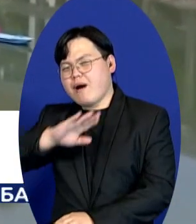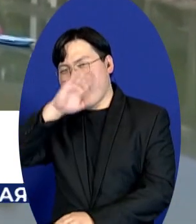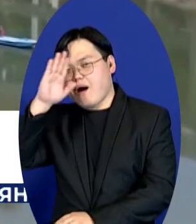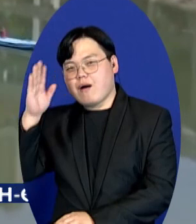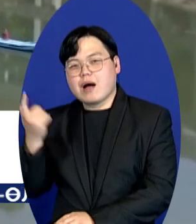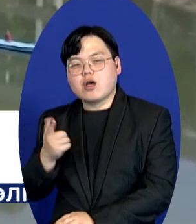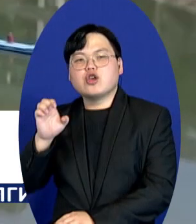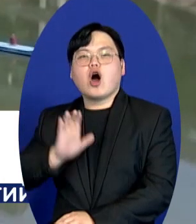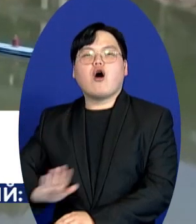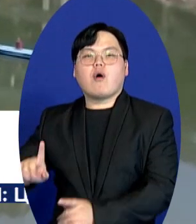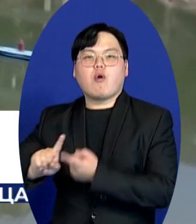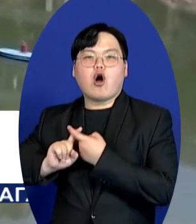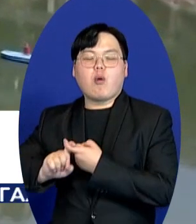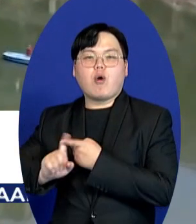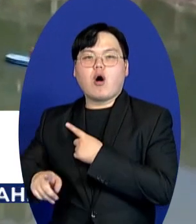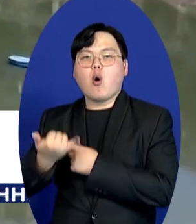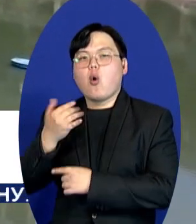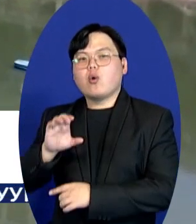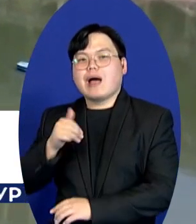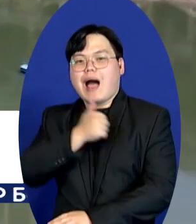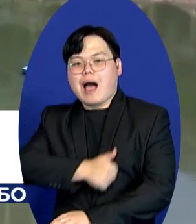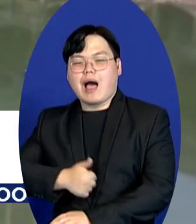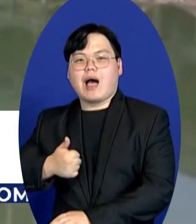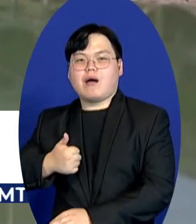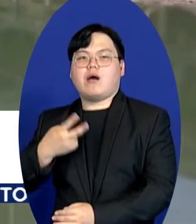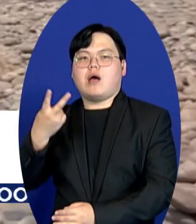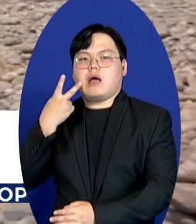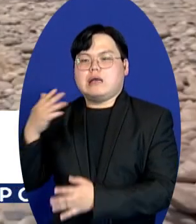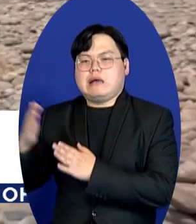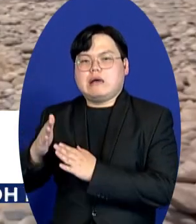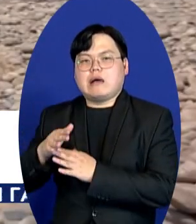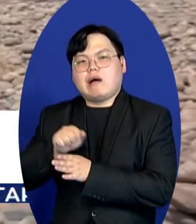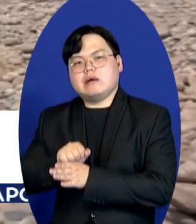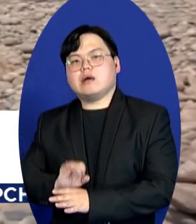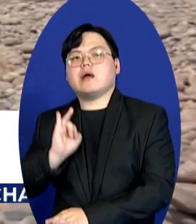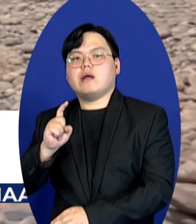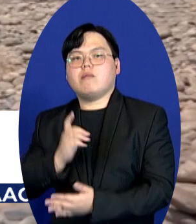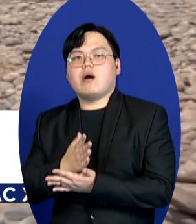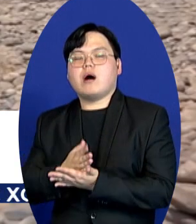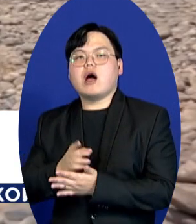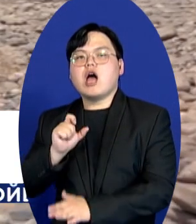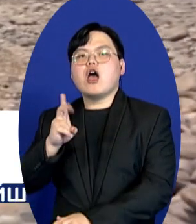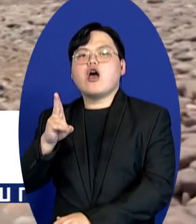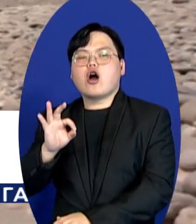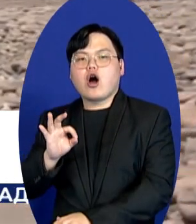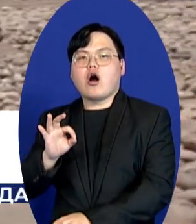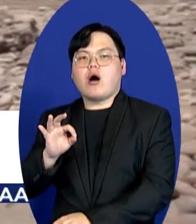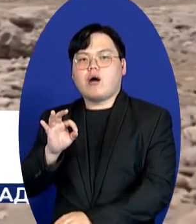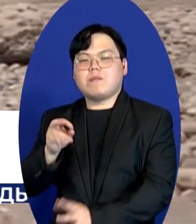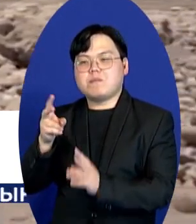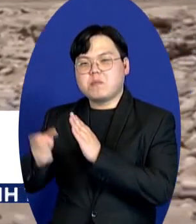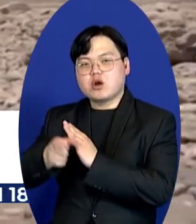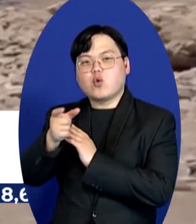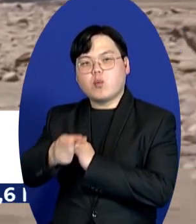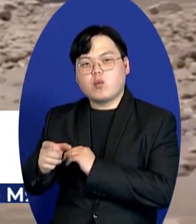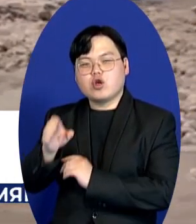улмаас Европын холбооны орнууд даяар усан хангамжид мөн ойр тосорт үзэгдээгүй ачаал үүсээд байгаа мэн. Экологчдын өгж байгаа мэдээллээр